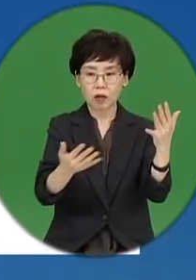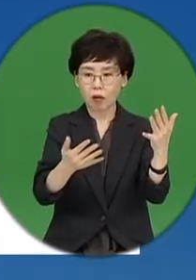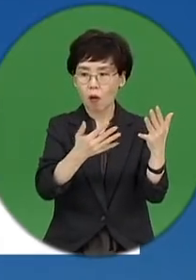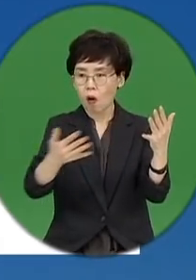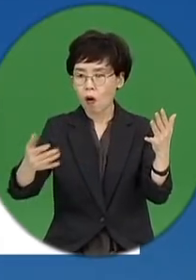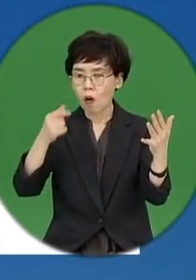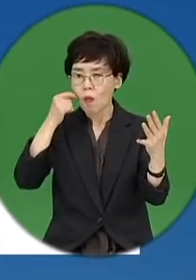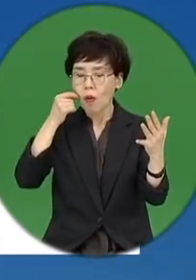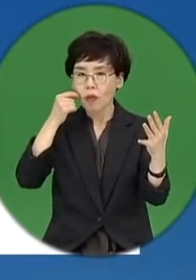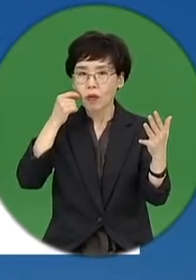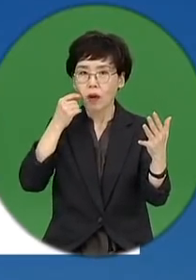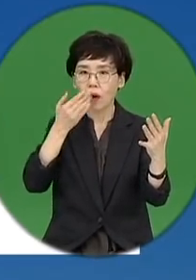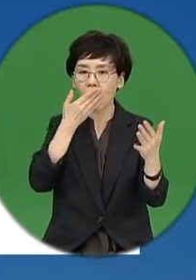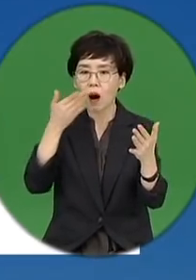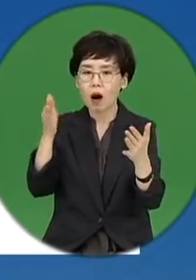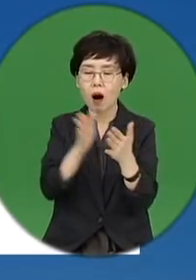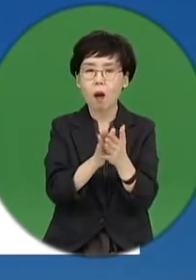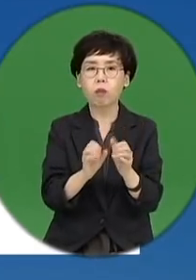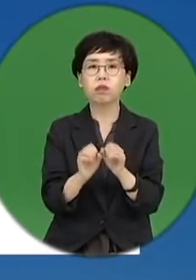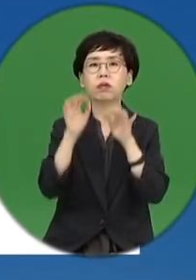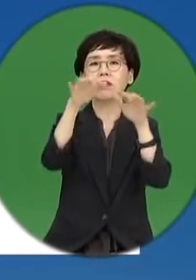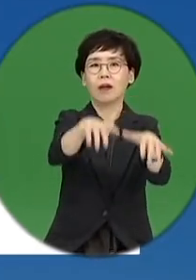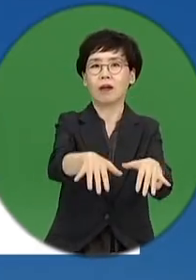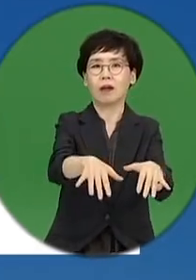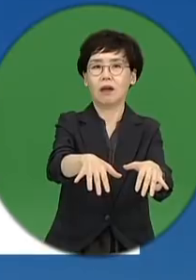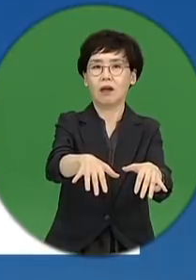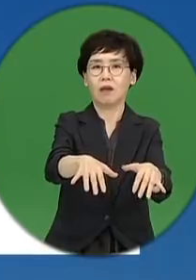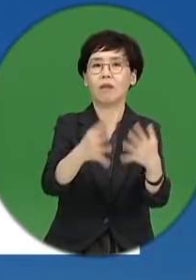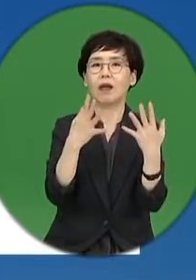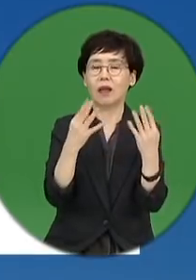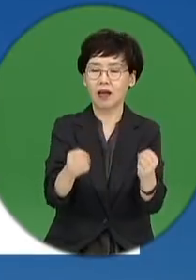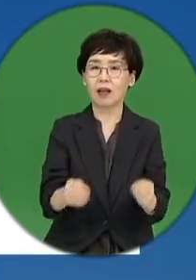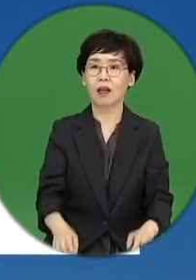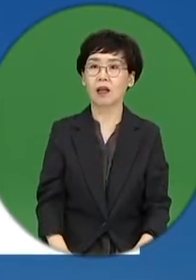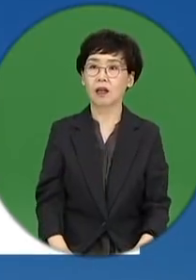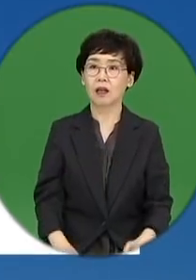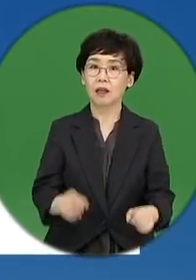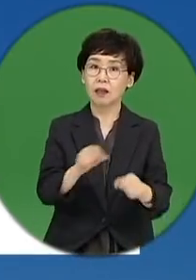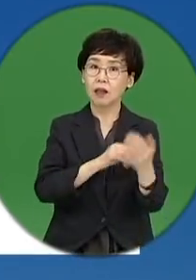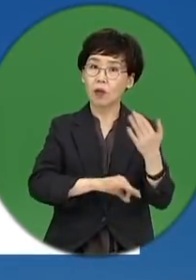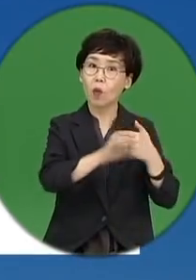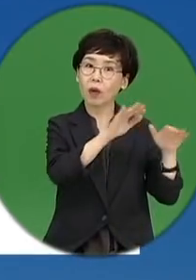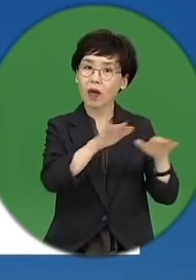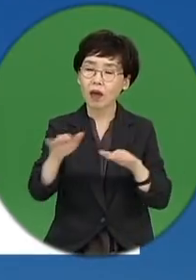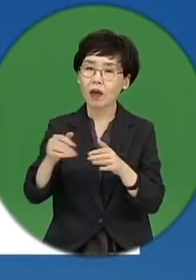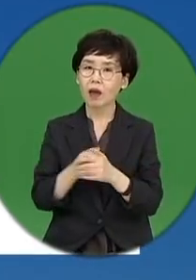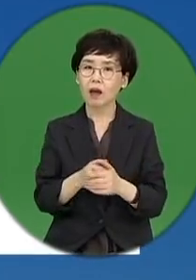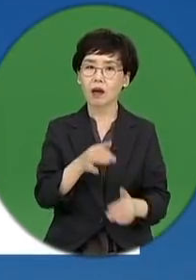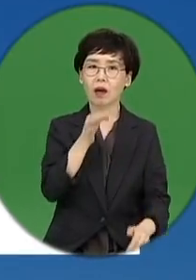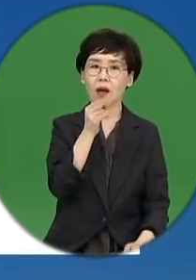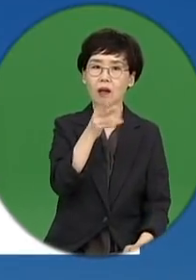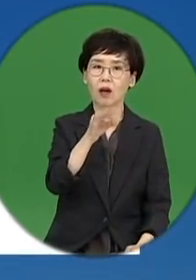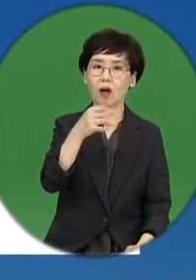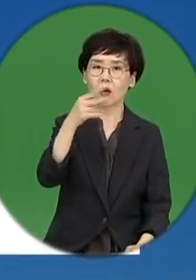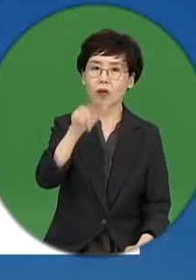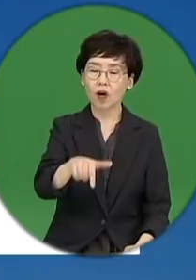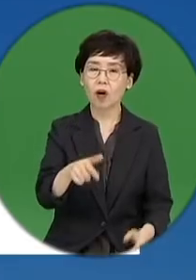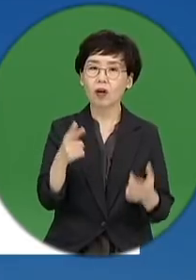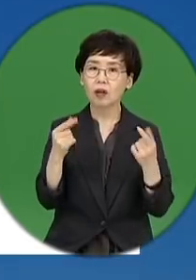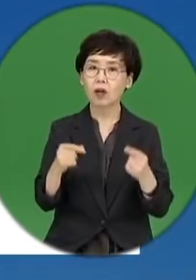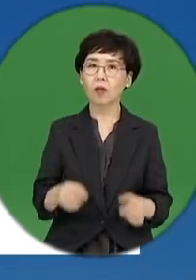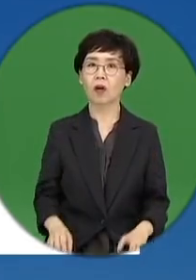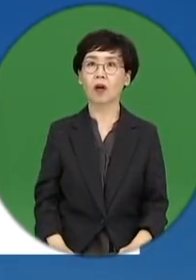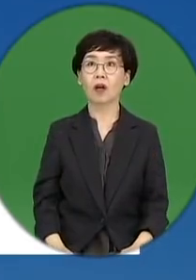또 넘쳐가지고 범람하는군요. 예, 범람하는 경우가 많이 있습니다. 특히 이제 동해안 지역에는 영덕 50천도 그렇고